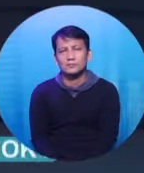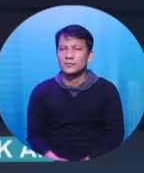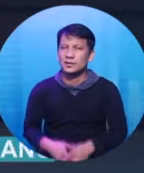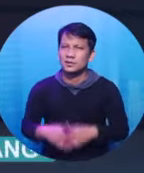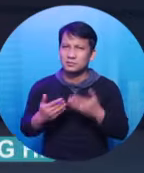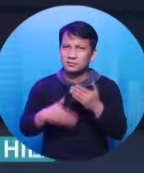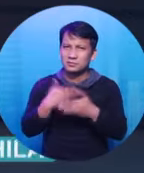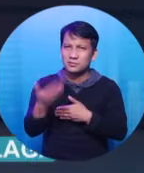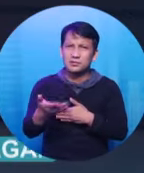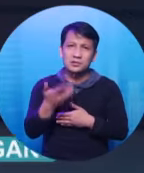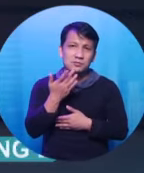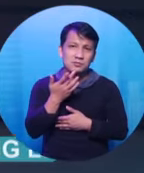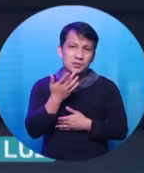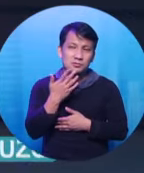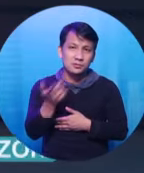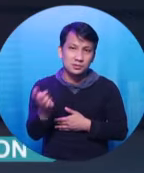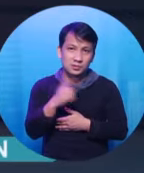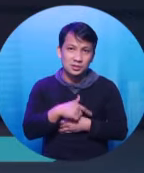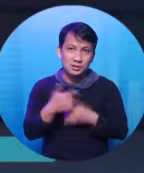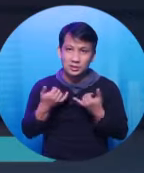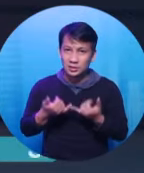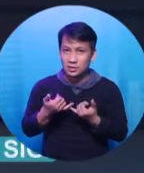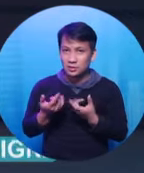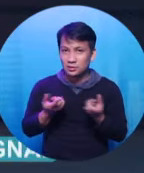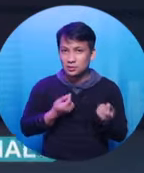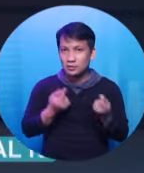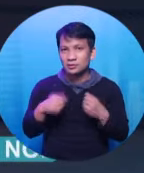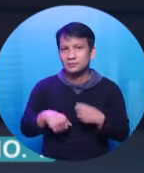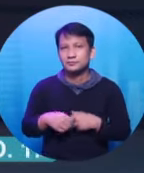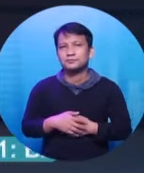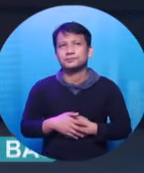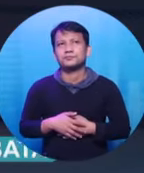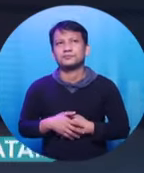Ito na ang aking favorite segment.